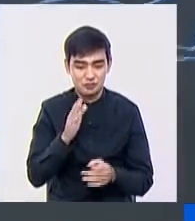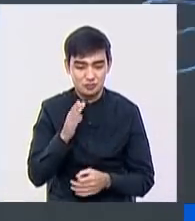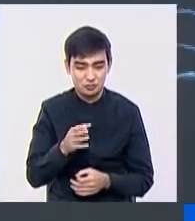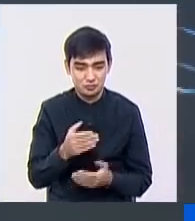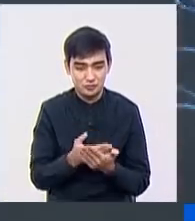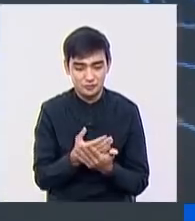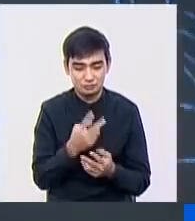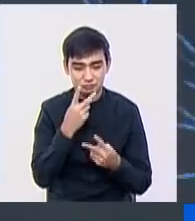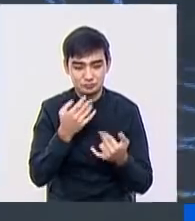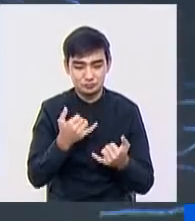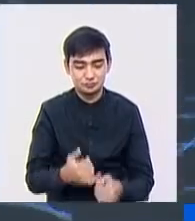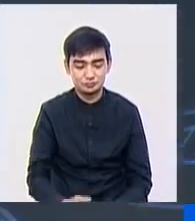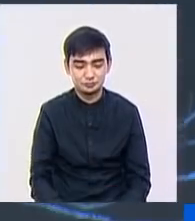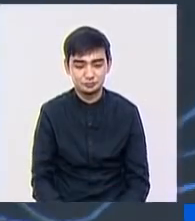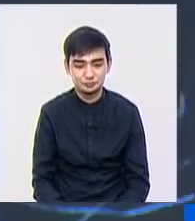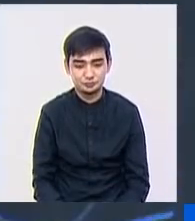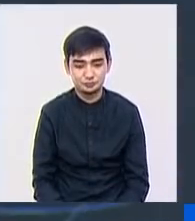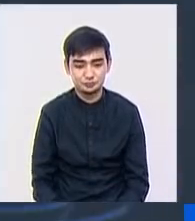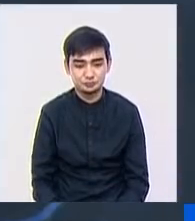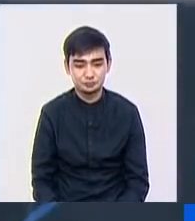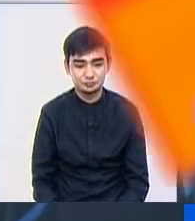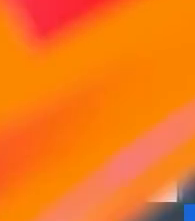вещание. Смотрите прямо сейчас.